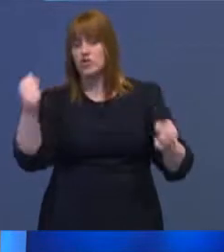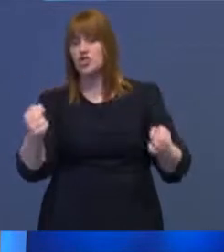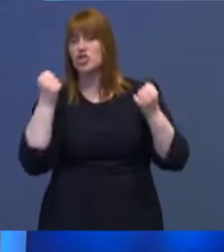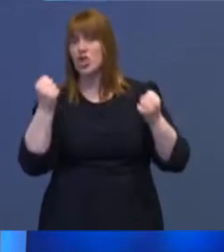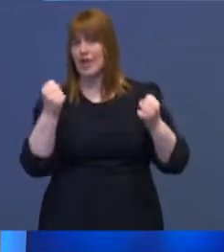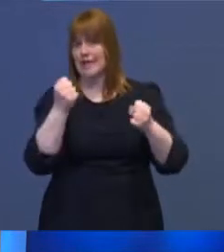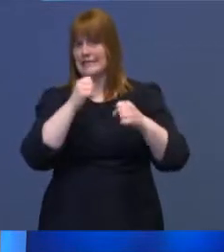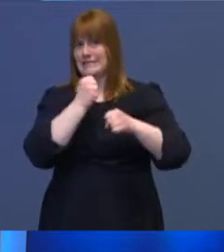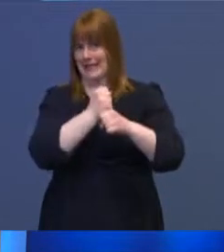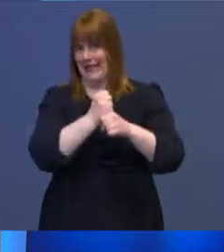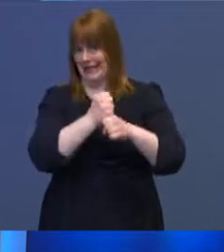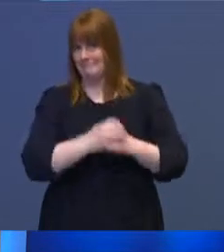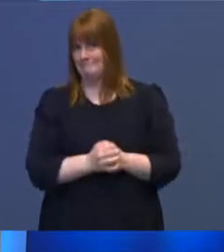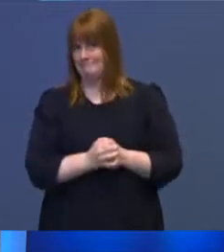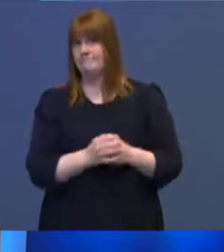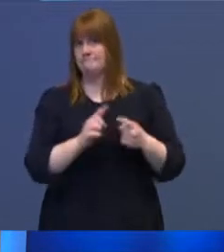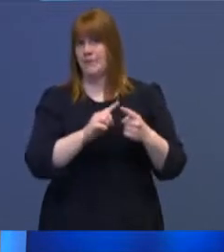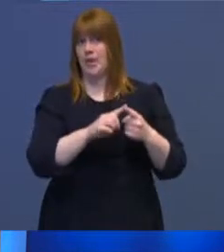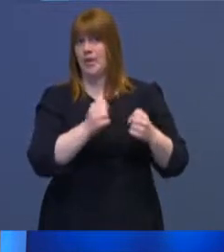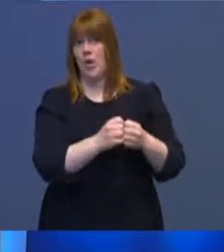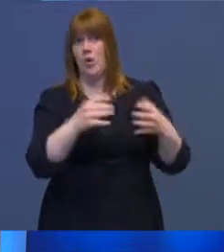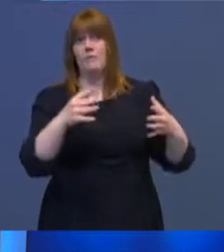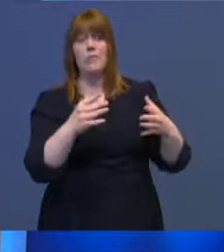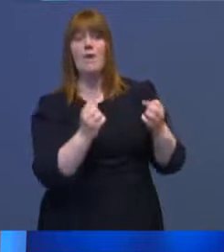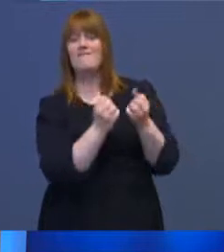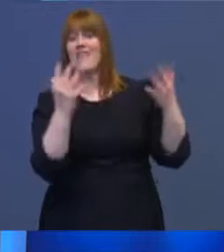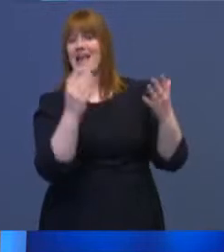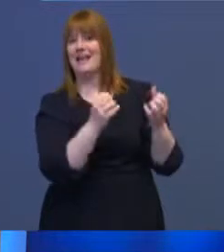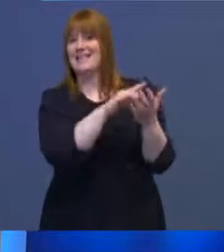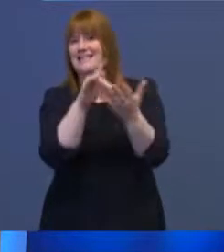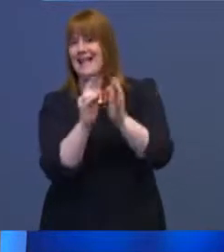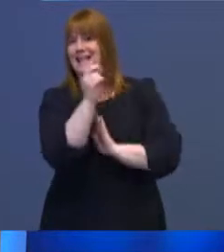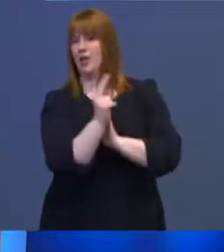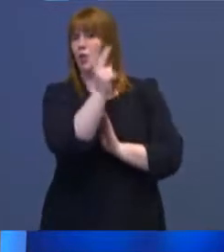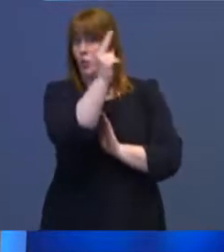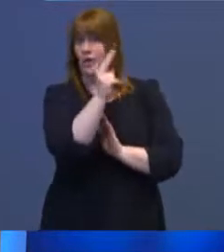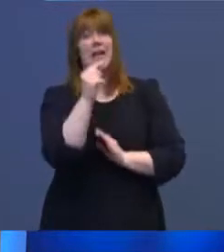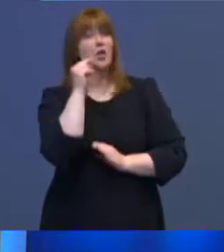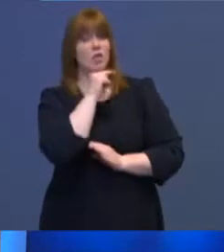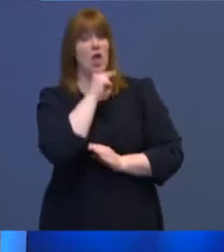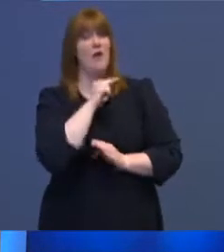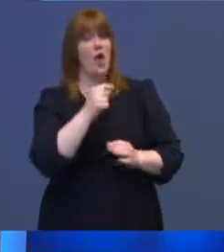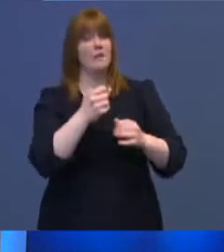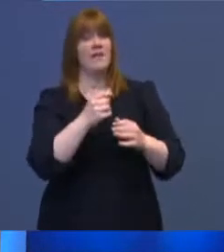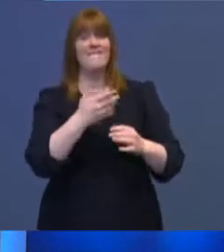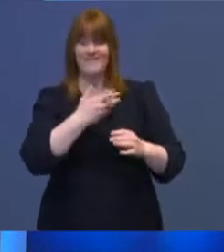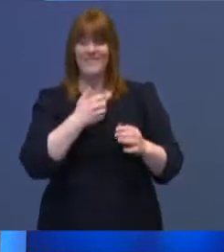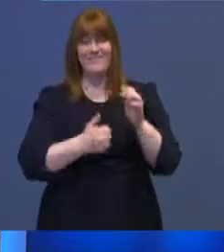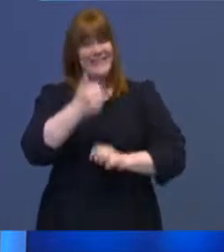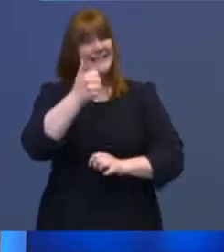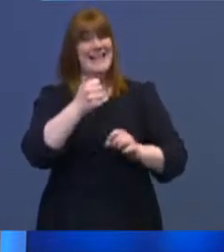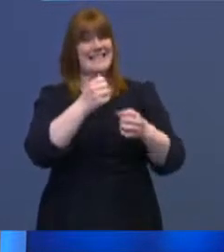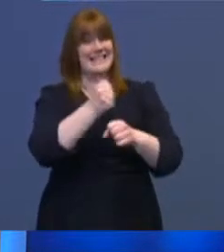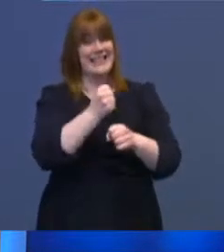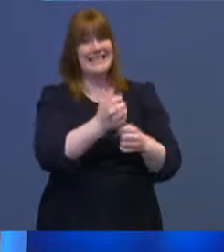i Norge. Vi må øke tilstedeværelsen i nord. Russland har betydelige sikkerhetsinteresser i våres nærområder,